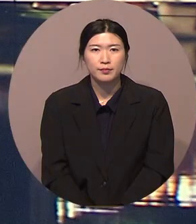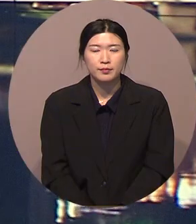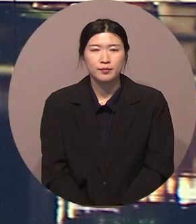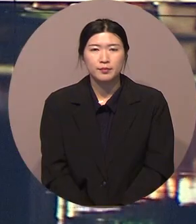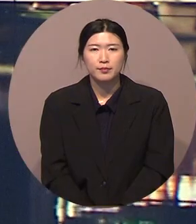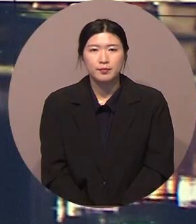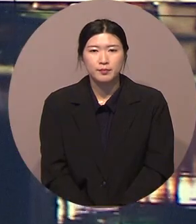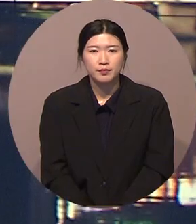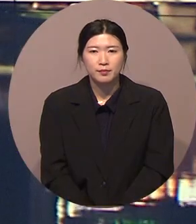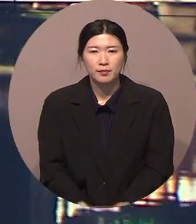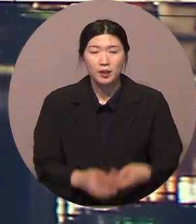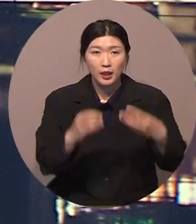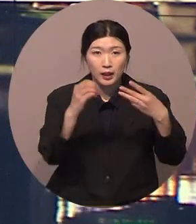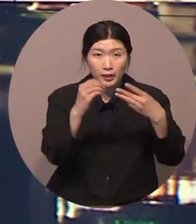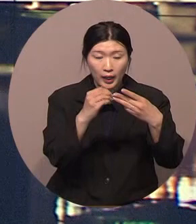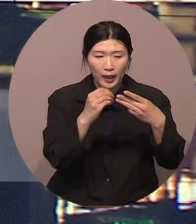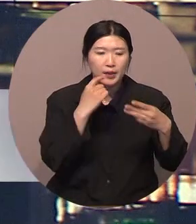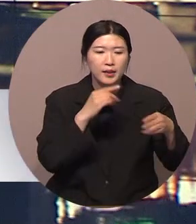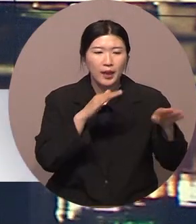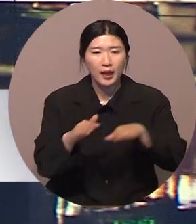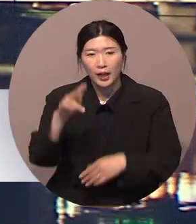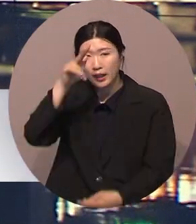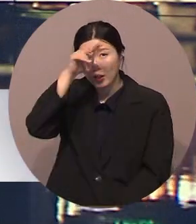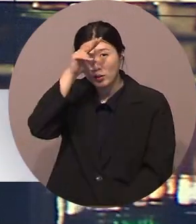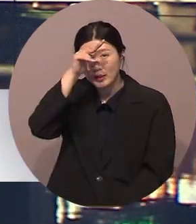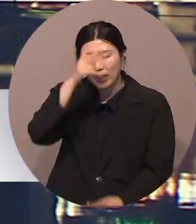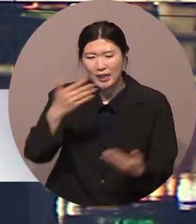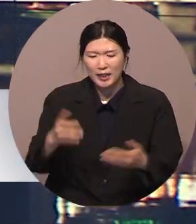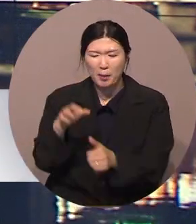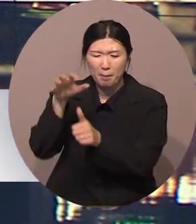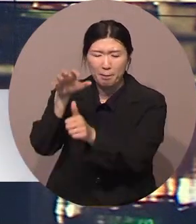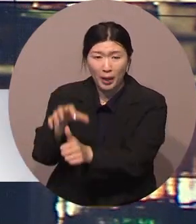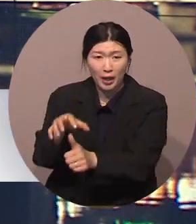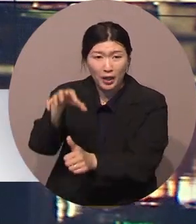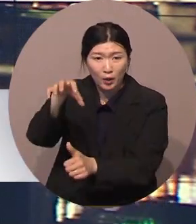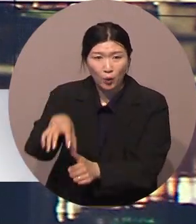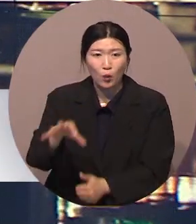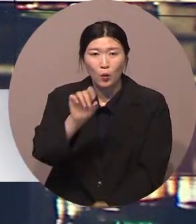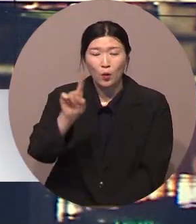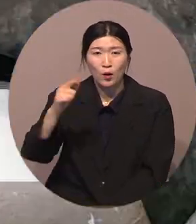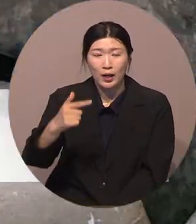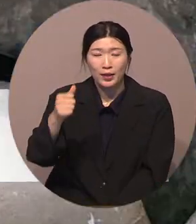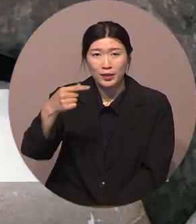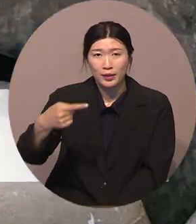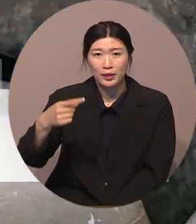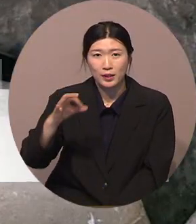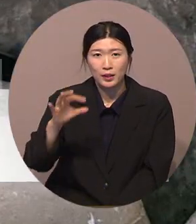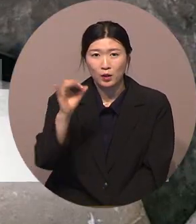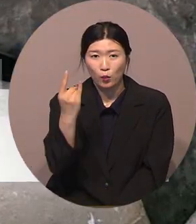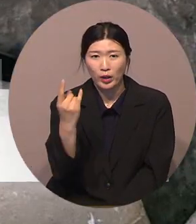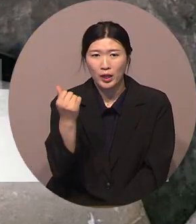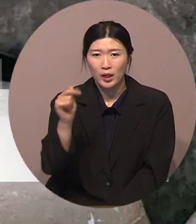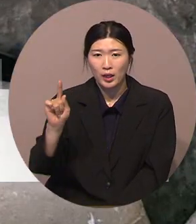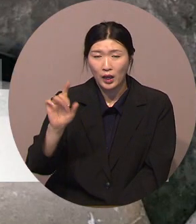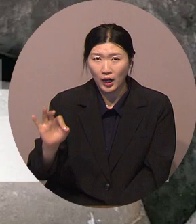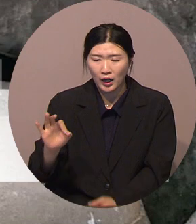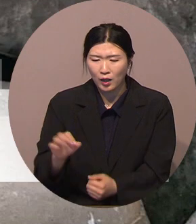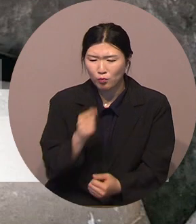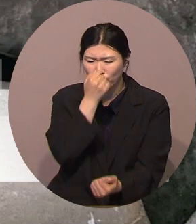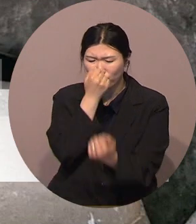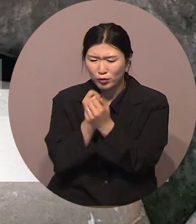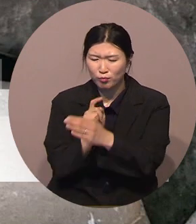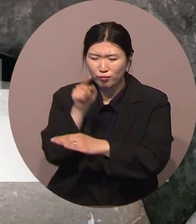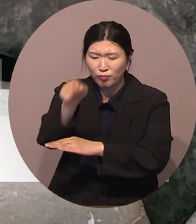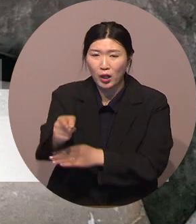당부했습니다 태안 해양 경찰서가 출입을 통제한 태양군 안흥 외향 테트라포드 구역에 무단으로 들어간